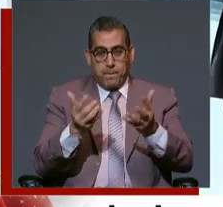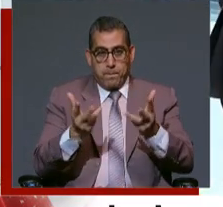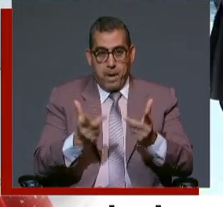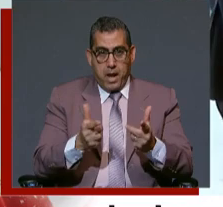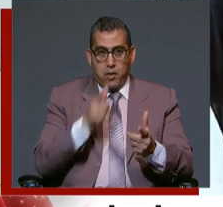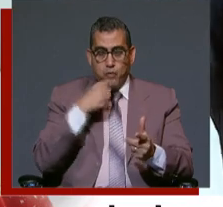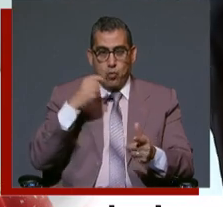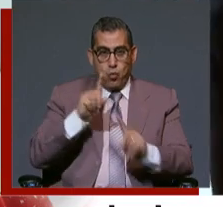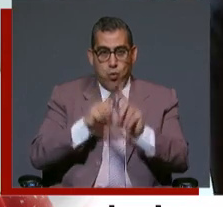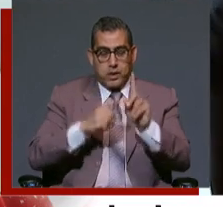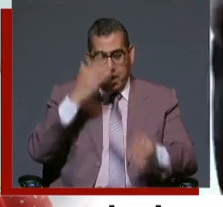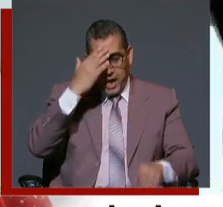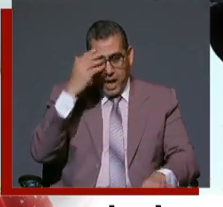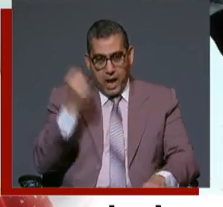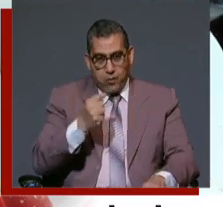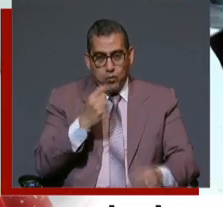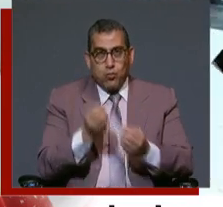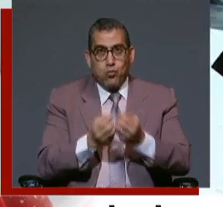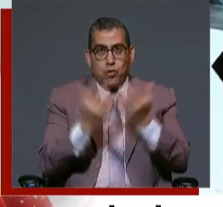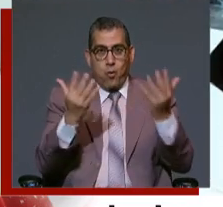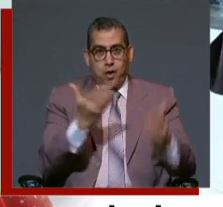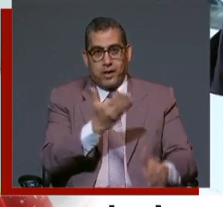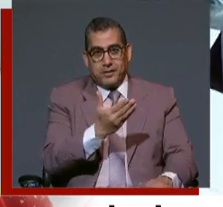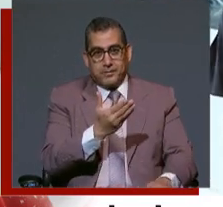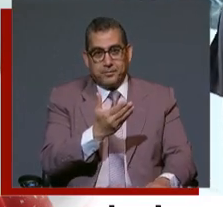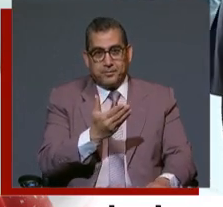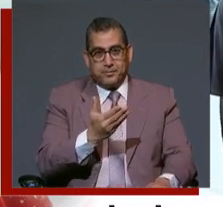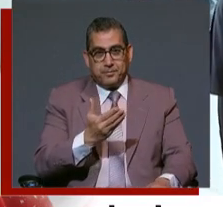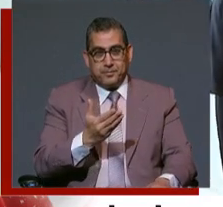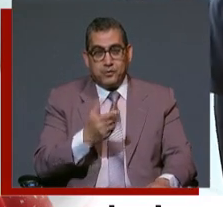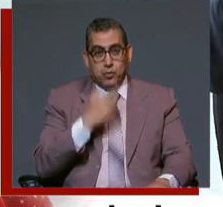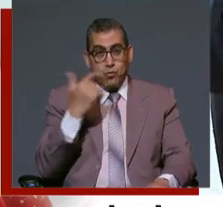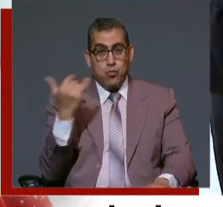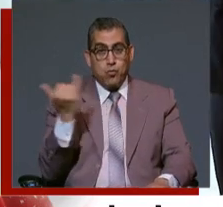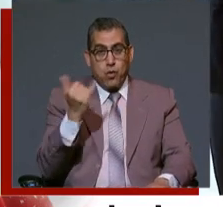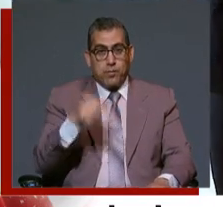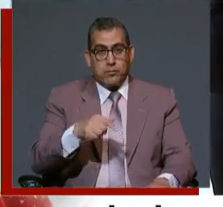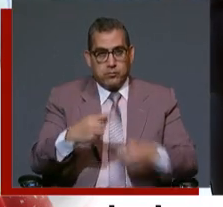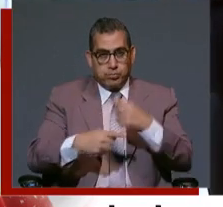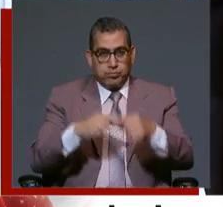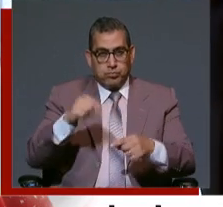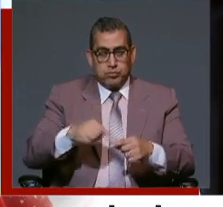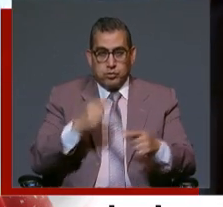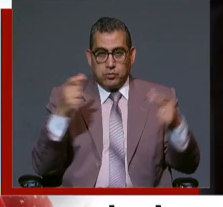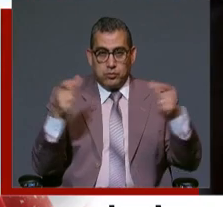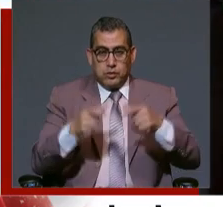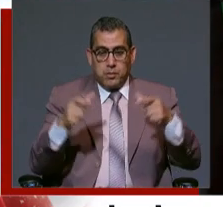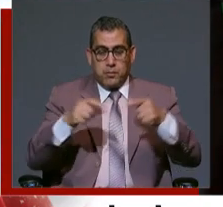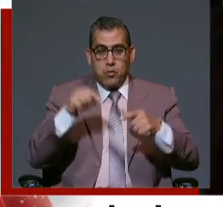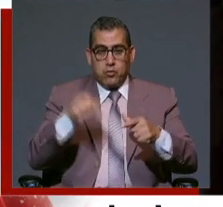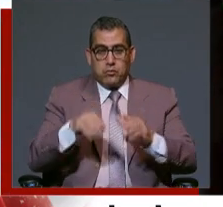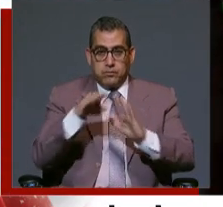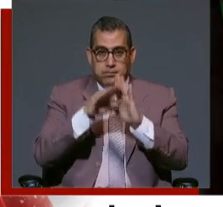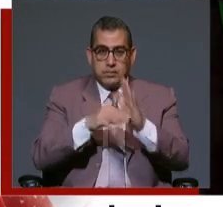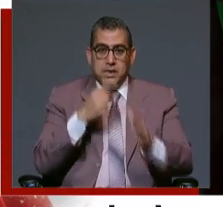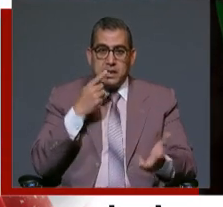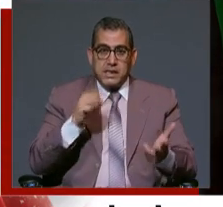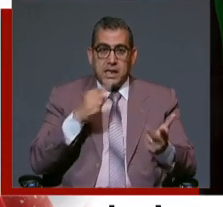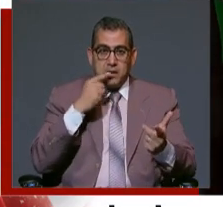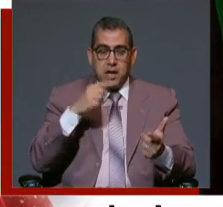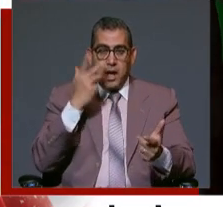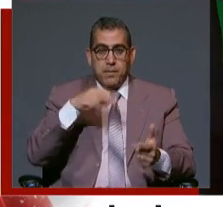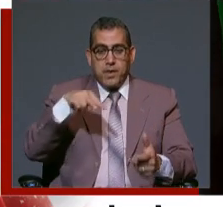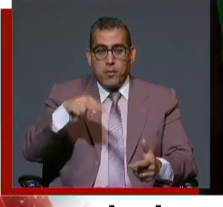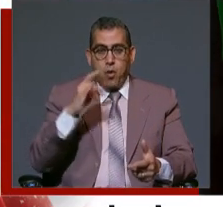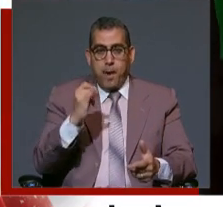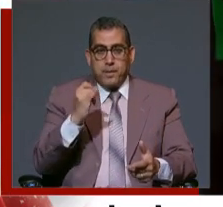أهلا بحضرتك، منورنا. وأهم ما يدور اليوم في هذه الاجتماعات السنوية 58